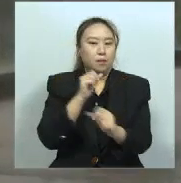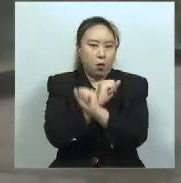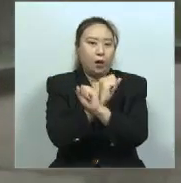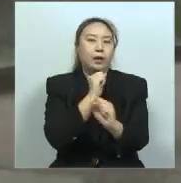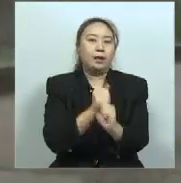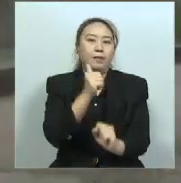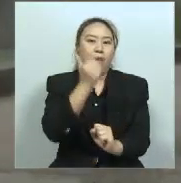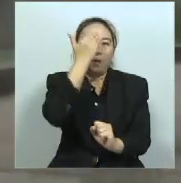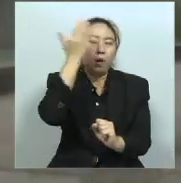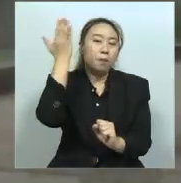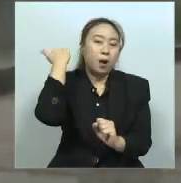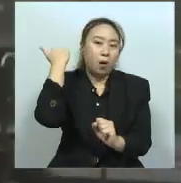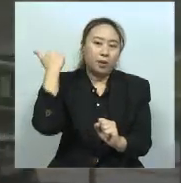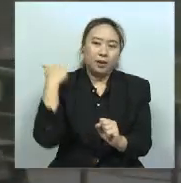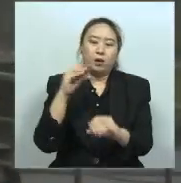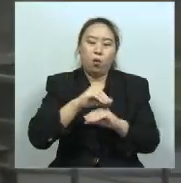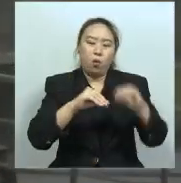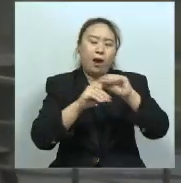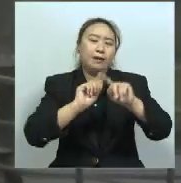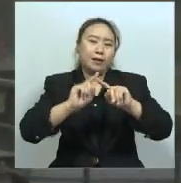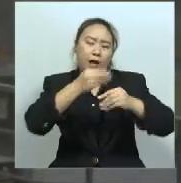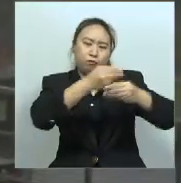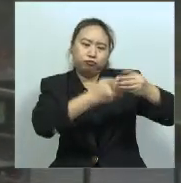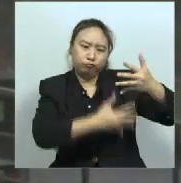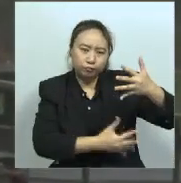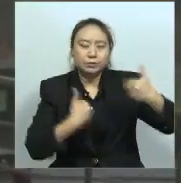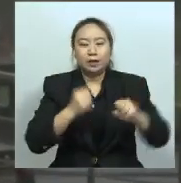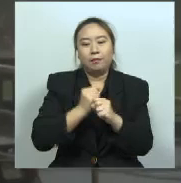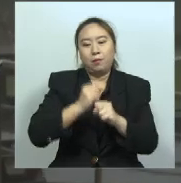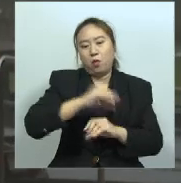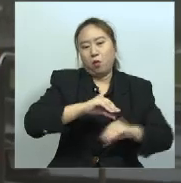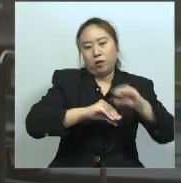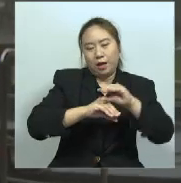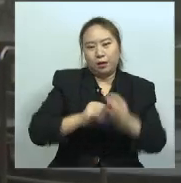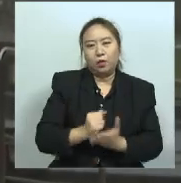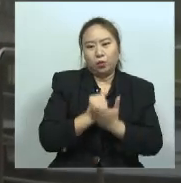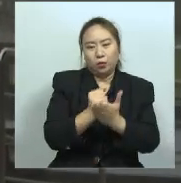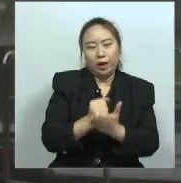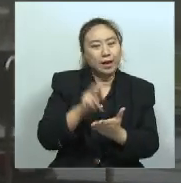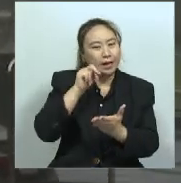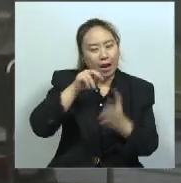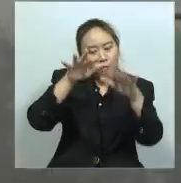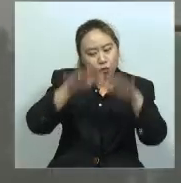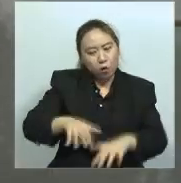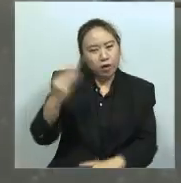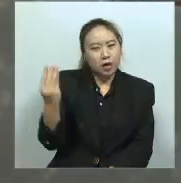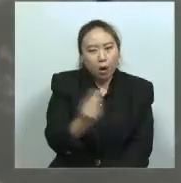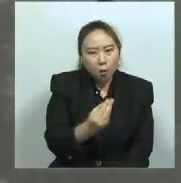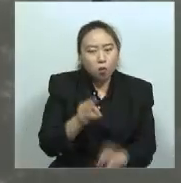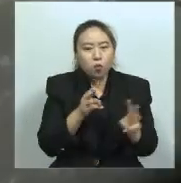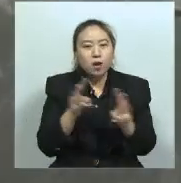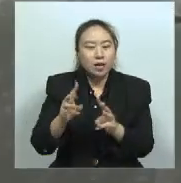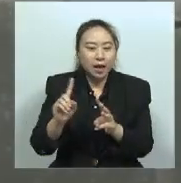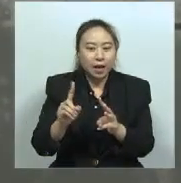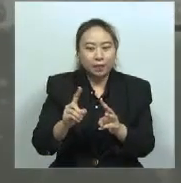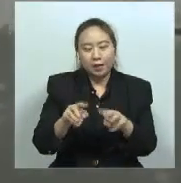ได้เนื่องจากที่ผ่านมามีการดำเนินโครงการต่างๆไม่ว่าจะเป็นการก่อสร้างโครงการเพิ่มประสิทธิภาพการระบายน้ำด้วยวิธีการดัน